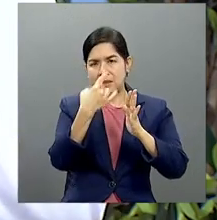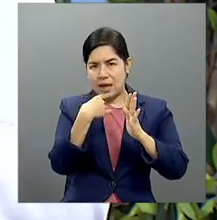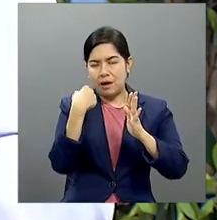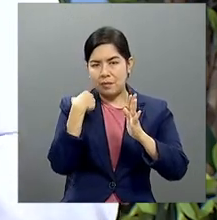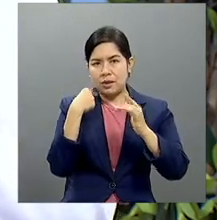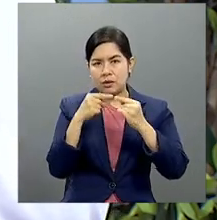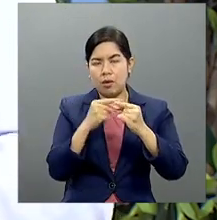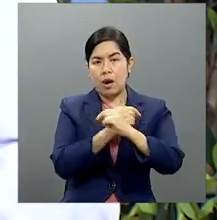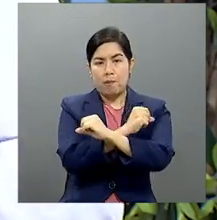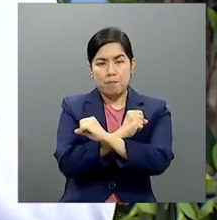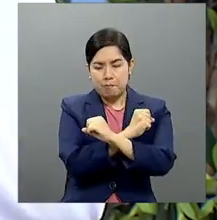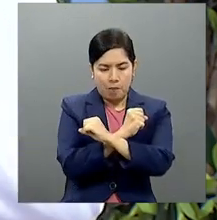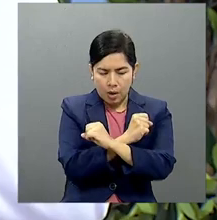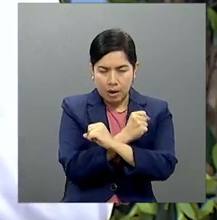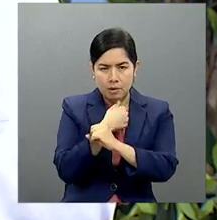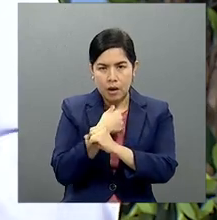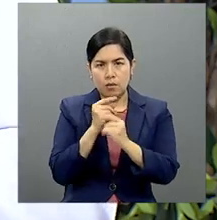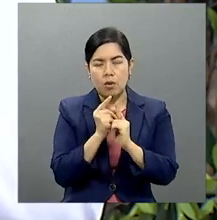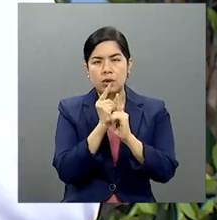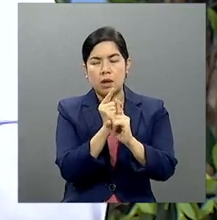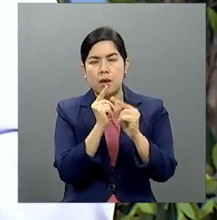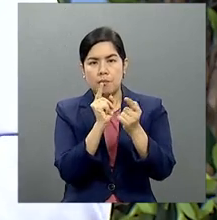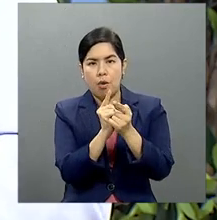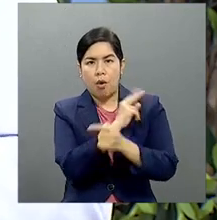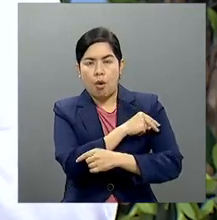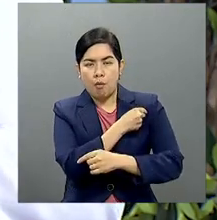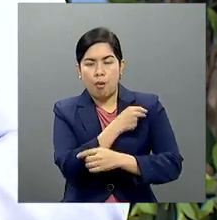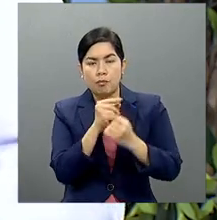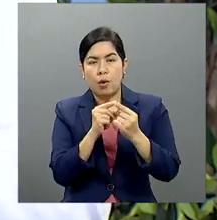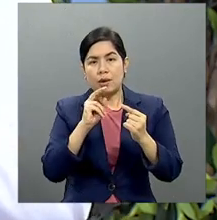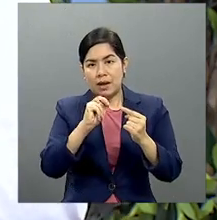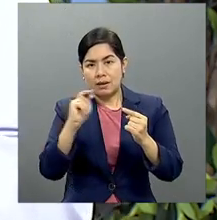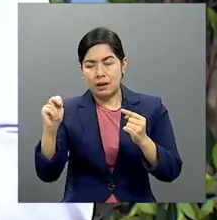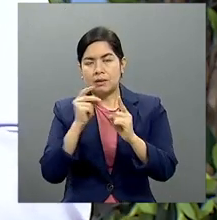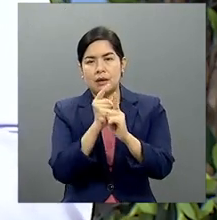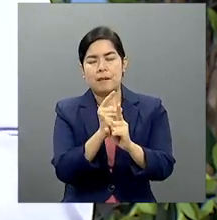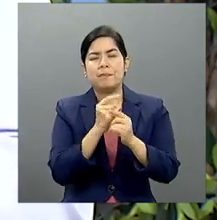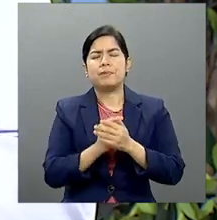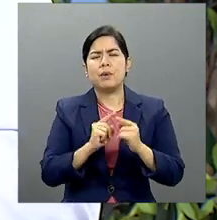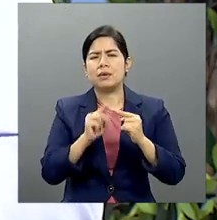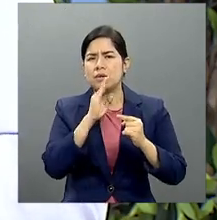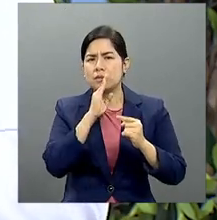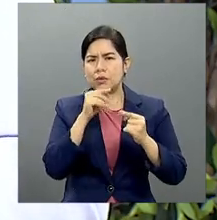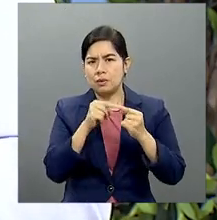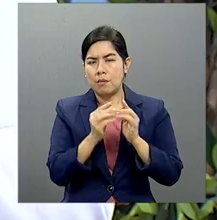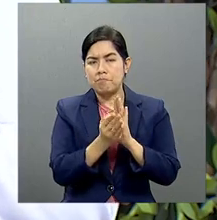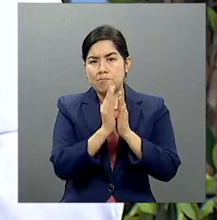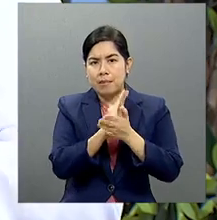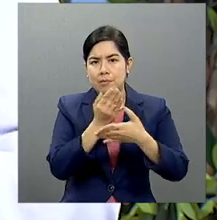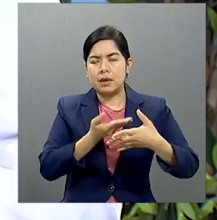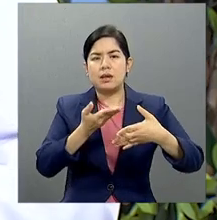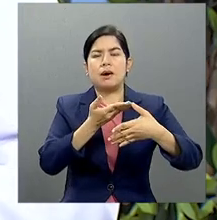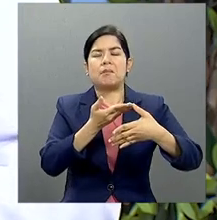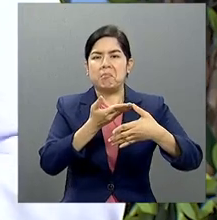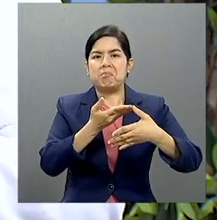แล้วก็นัดติดตามดูผลเลือดดูสุขภาพของคนไข้ไปแต่เมื่อไรก็ตามที่เข้าสู่ระยะที่5เนี่ยคนไข้จะเริ่มมีอาการ